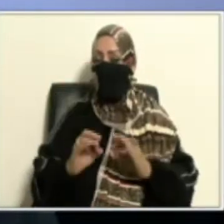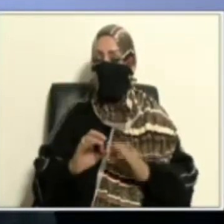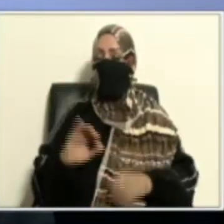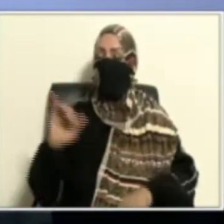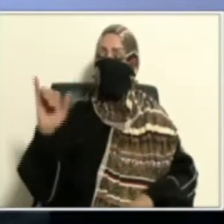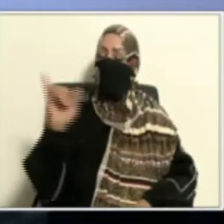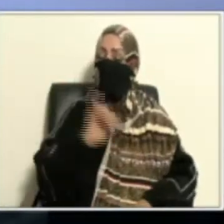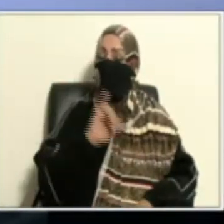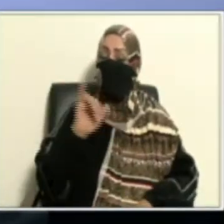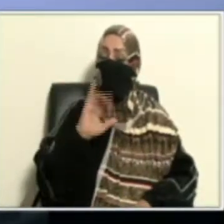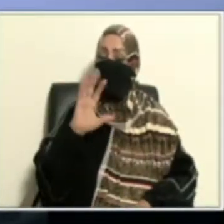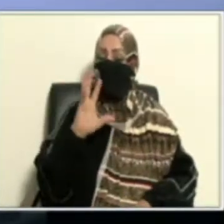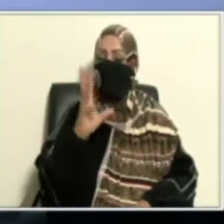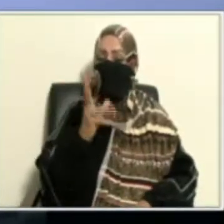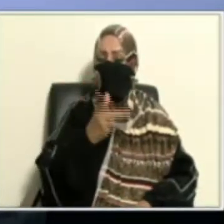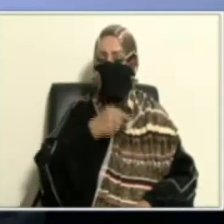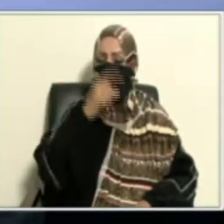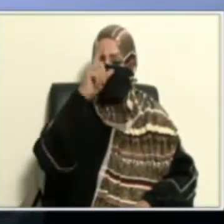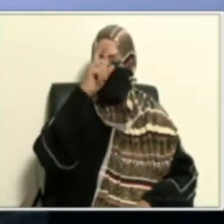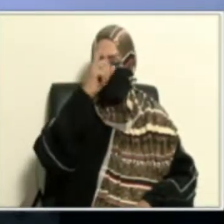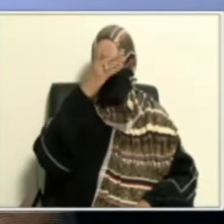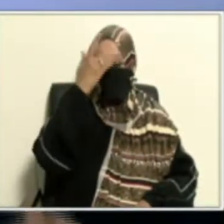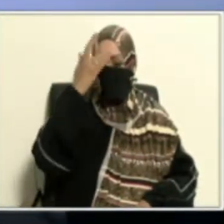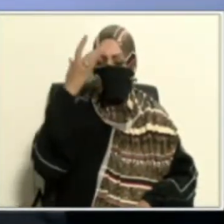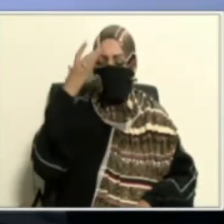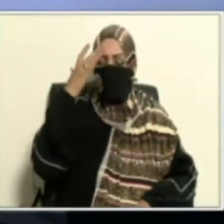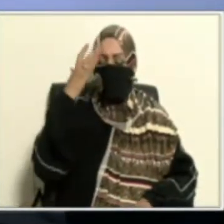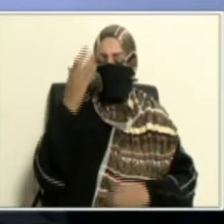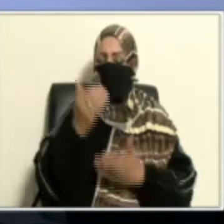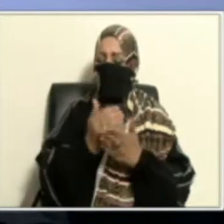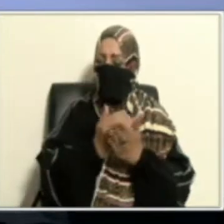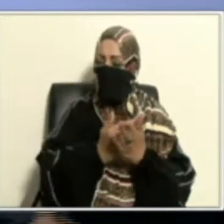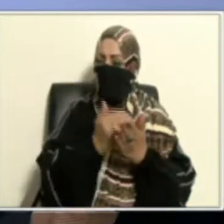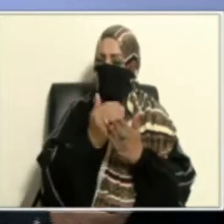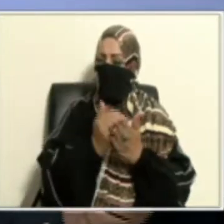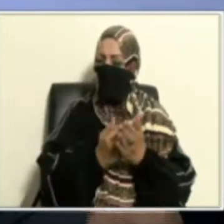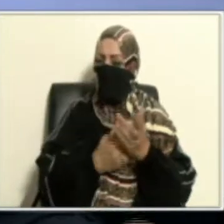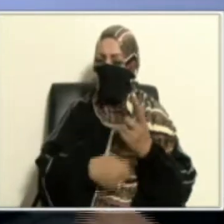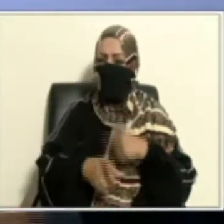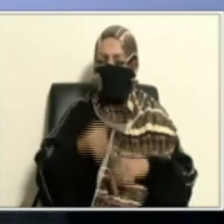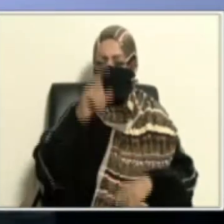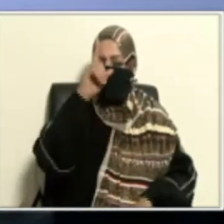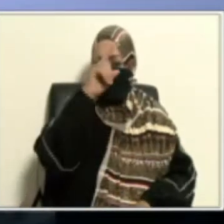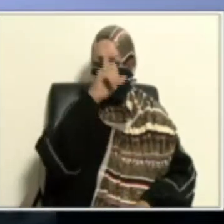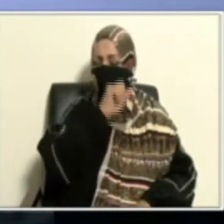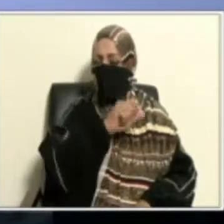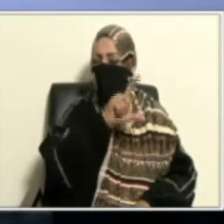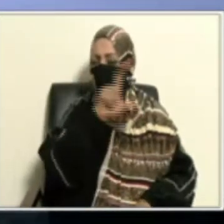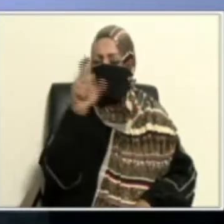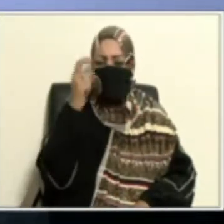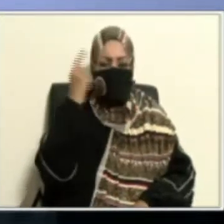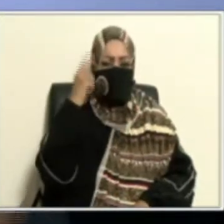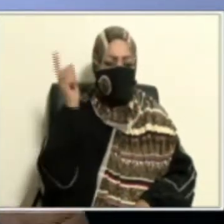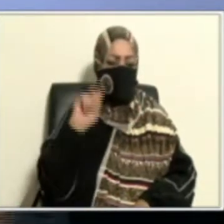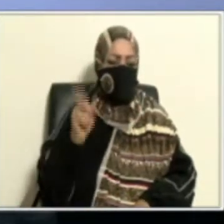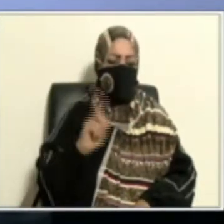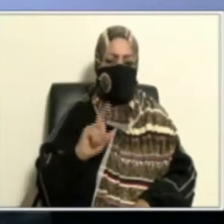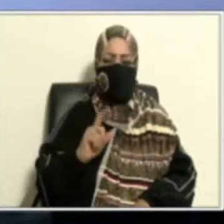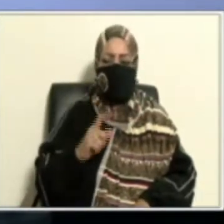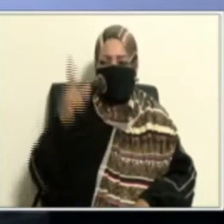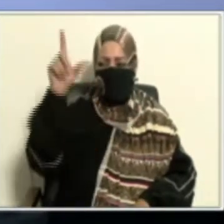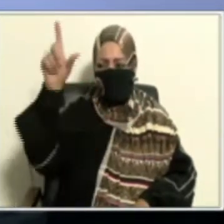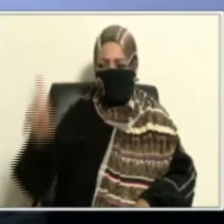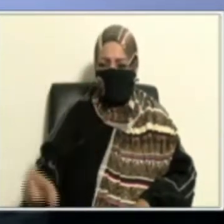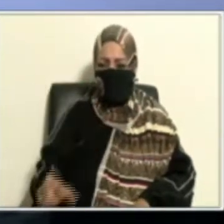أن يتابعها بنفسه. فجعلوا المراقب الشرعي أو جعلوا اللجنة الشرعية لمراقبة